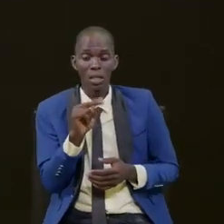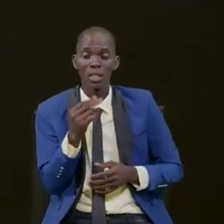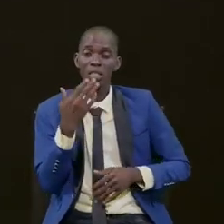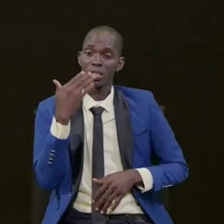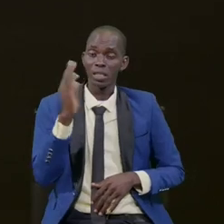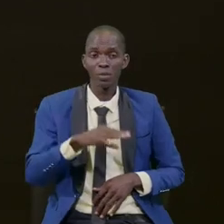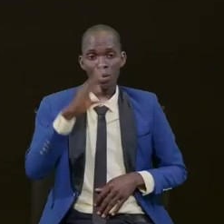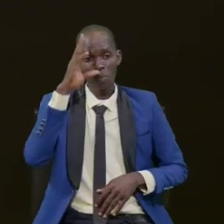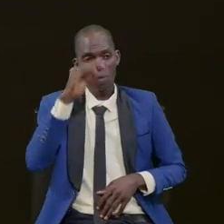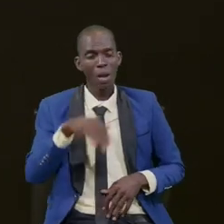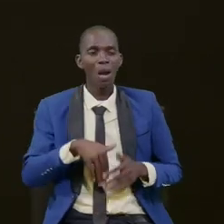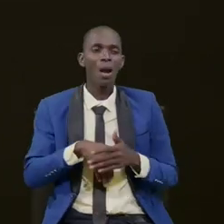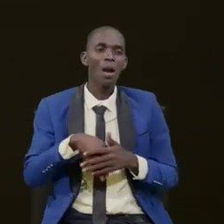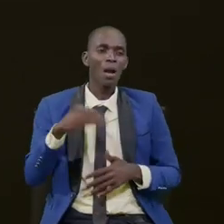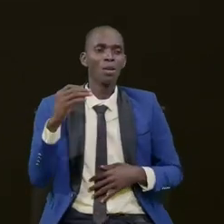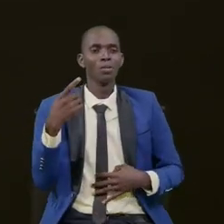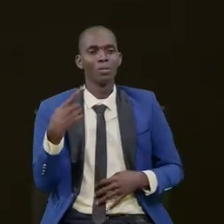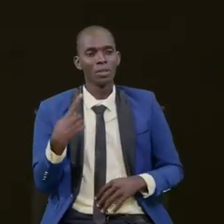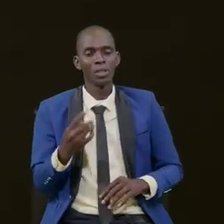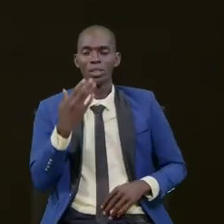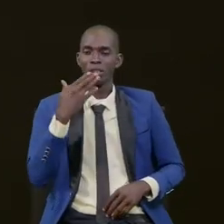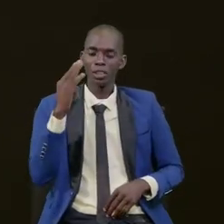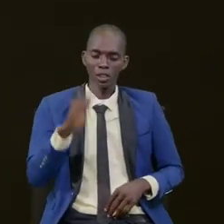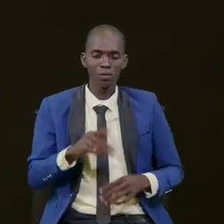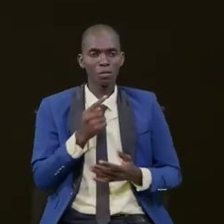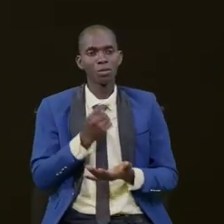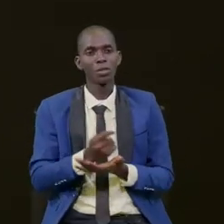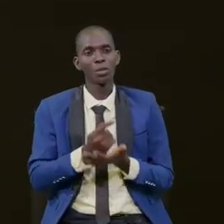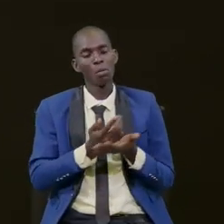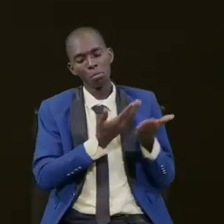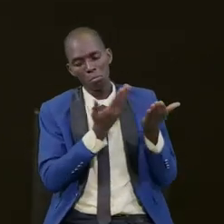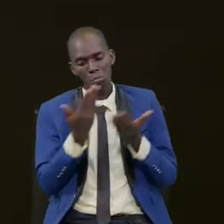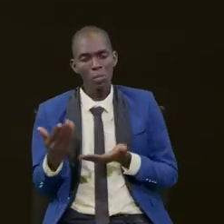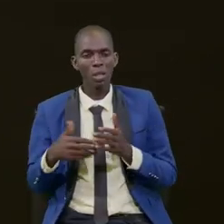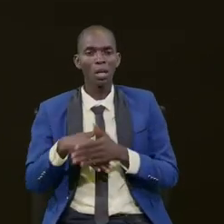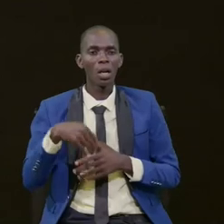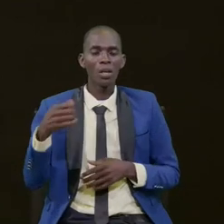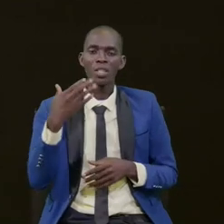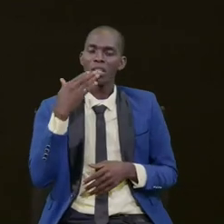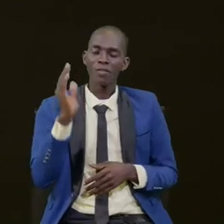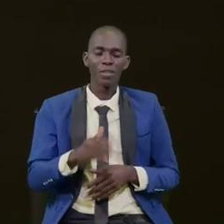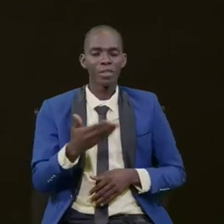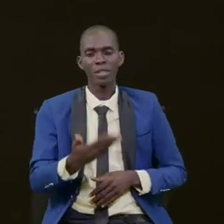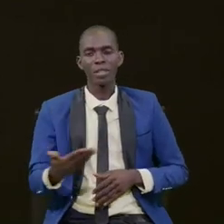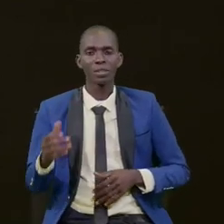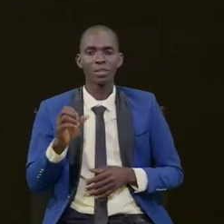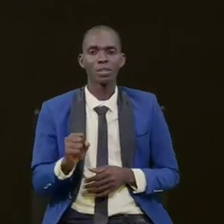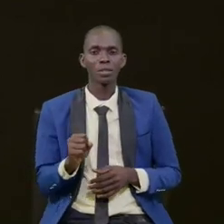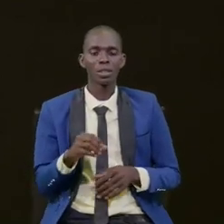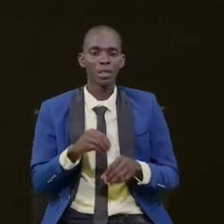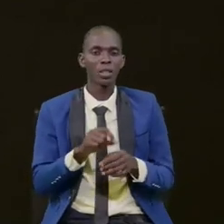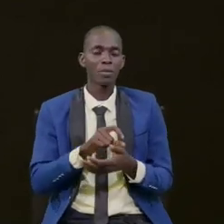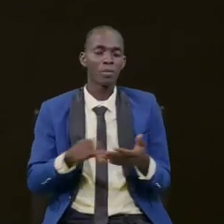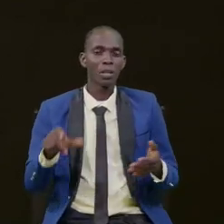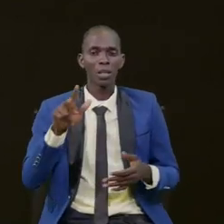l'homme méchant tire de mauvaises choses de son mauvais trésor.